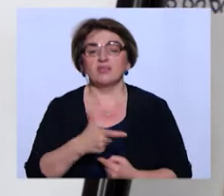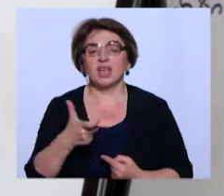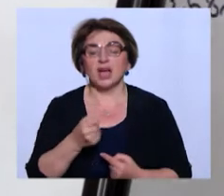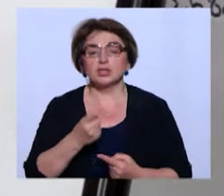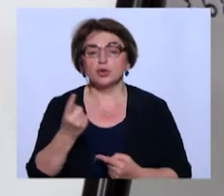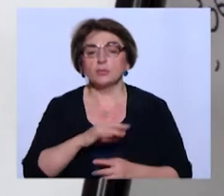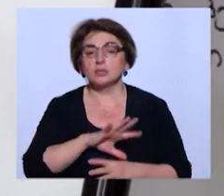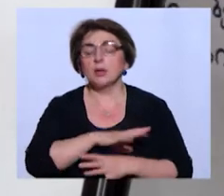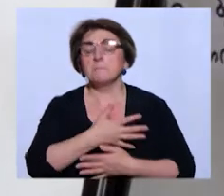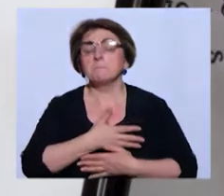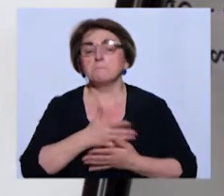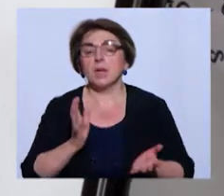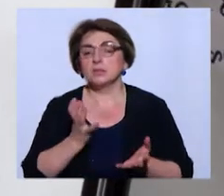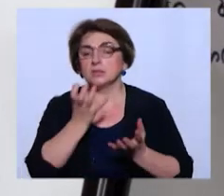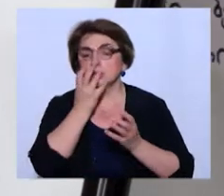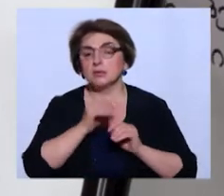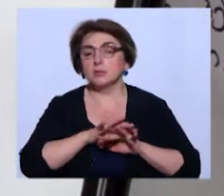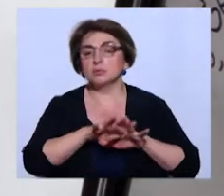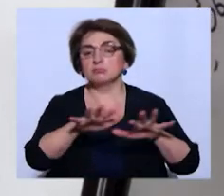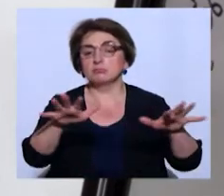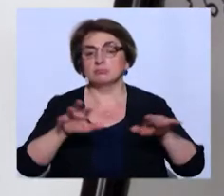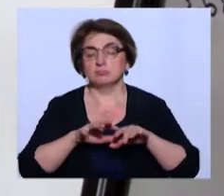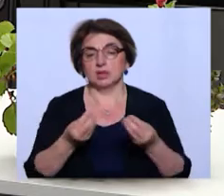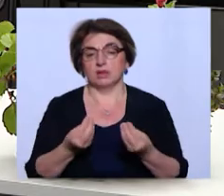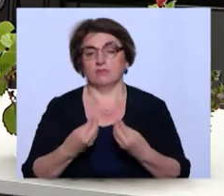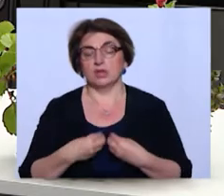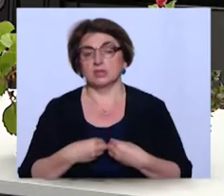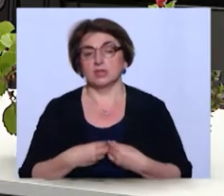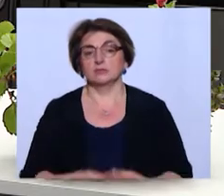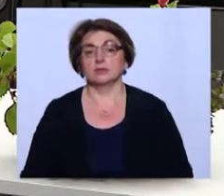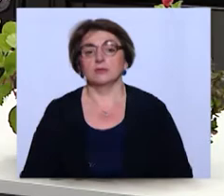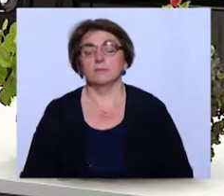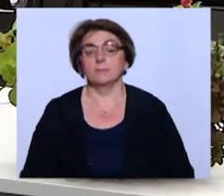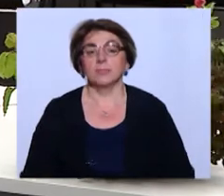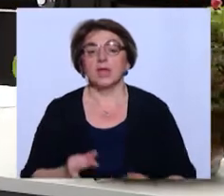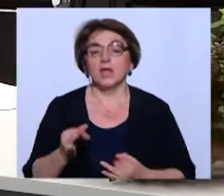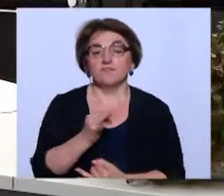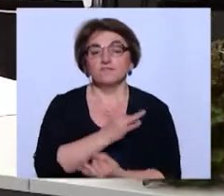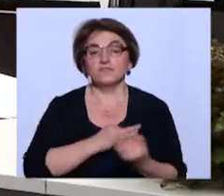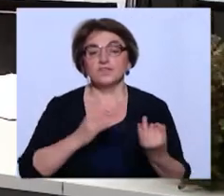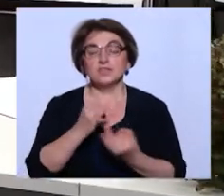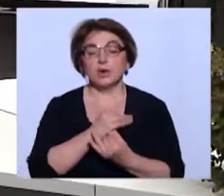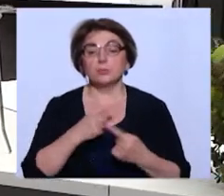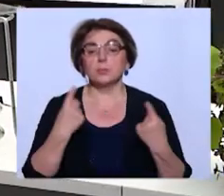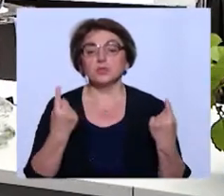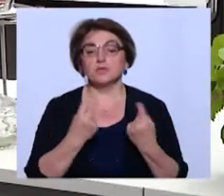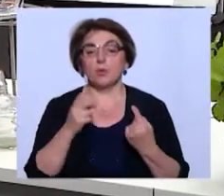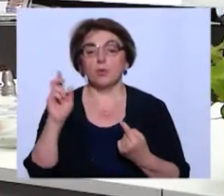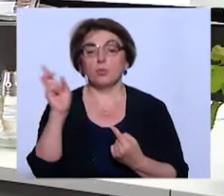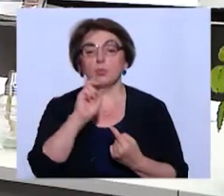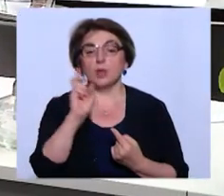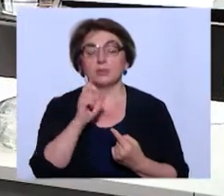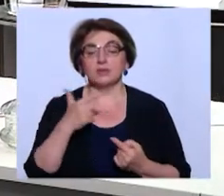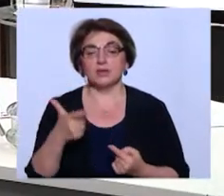ის ყველაზე მეტ სითბოს რაოდენობას გვაძლევს. ვისაუბროთ ბუნებრივ აირზე, რომლის